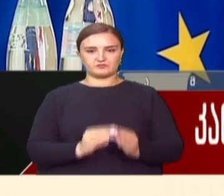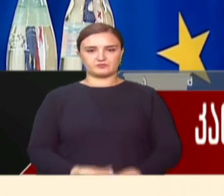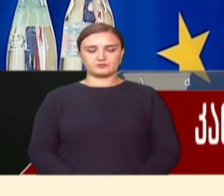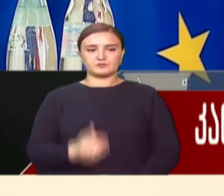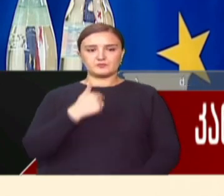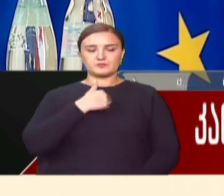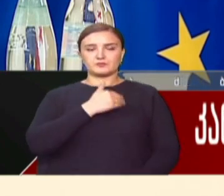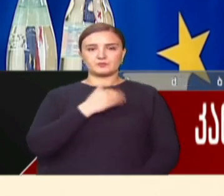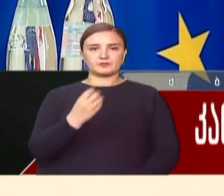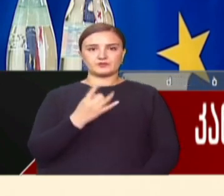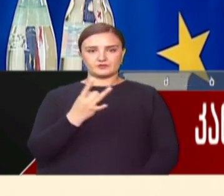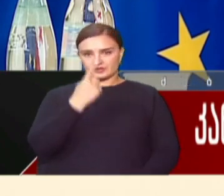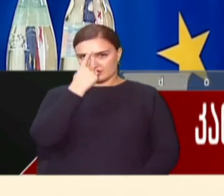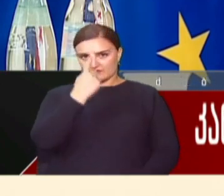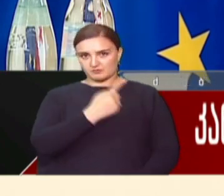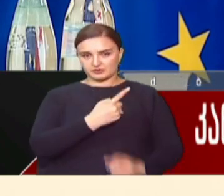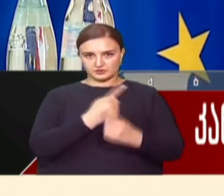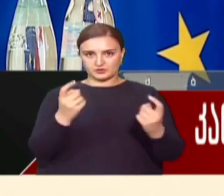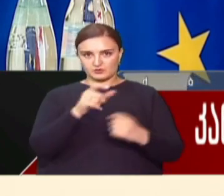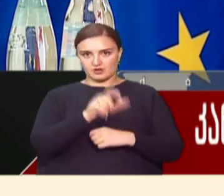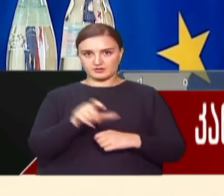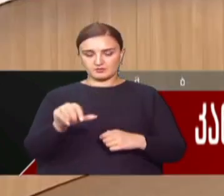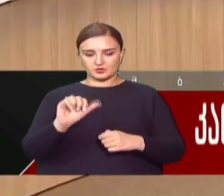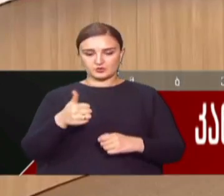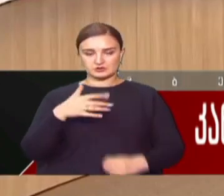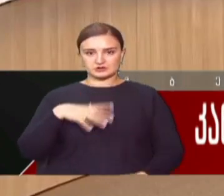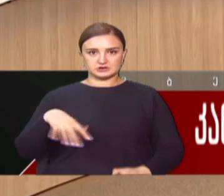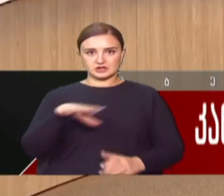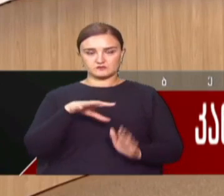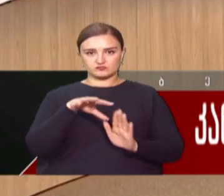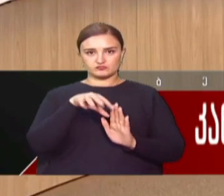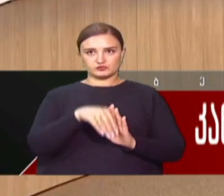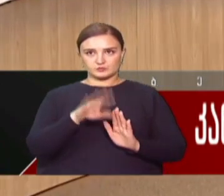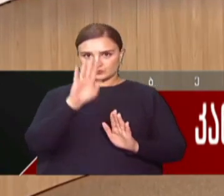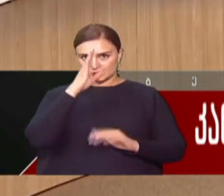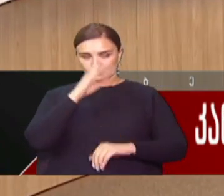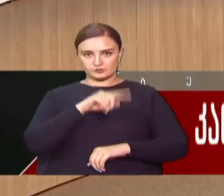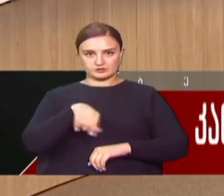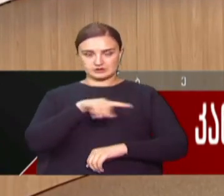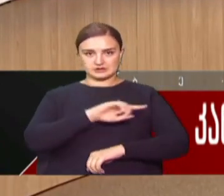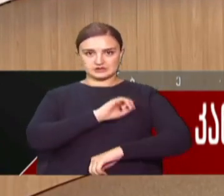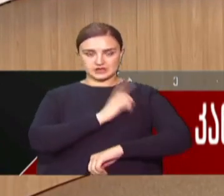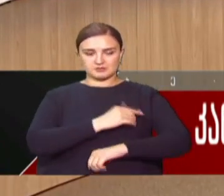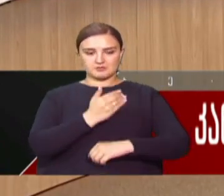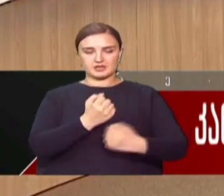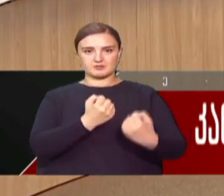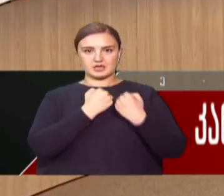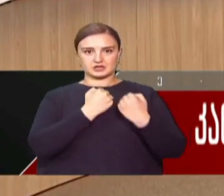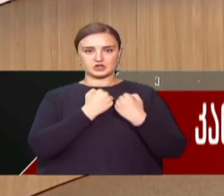Მე მინდა კიდევ ერთხელ გავაფრთხილო ეს ადამიანები, როგორც ქვეყნის მოქმედი მტრული ძალები, ასევე მათი მხარდამჭერები